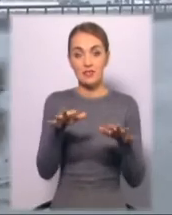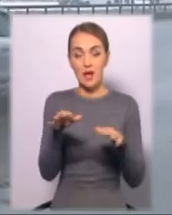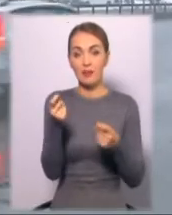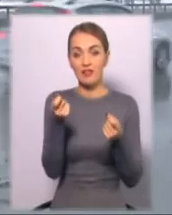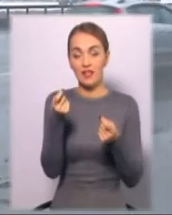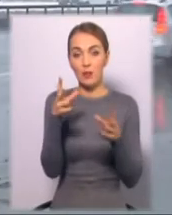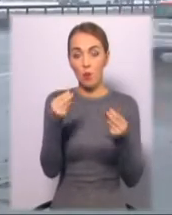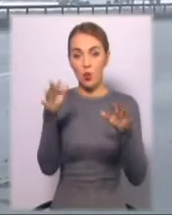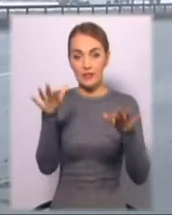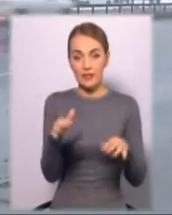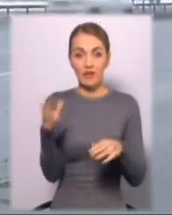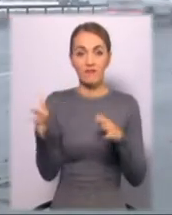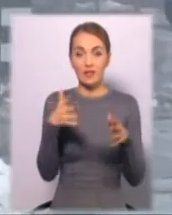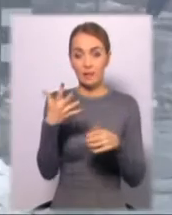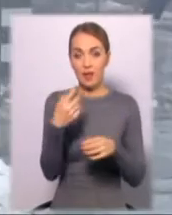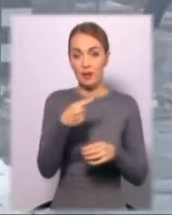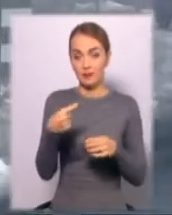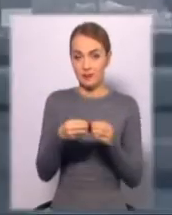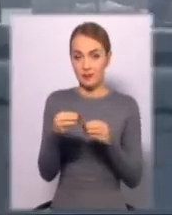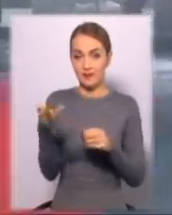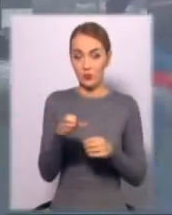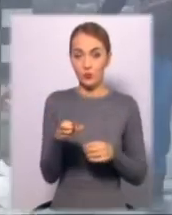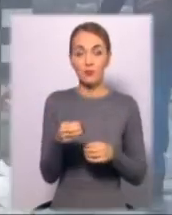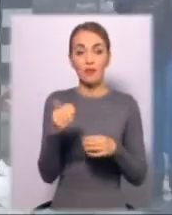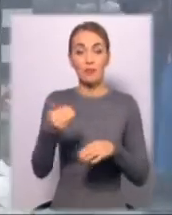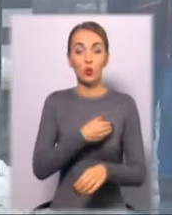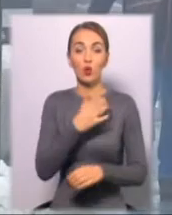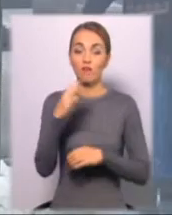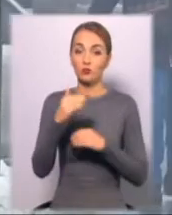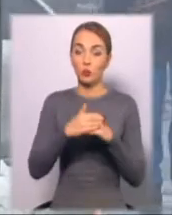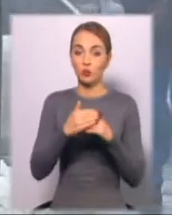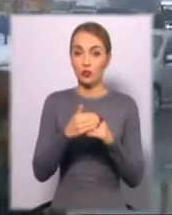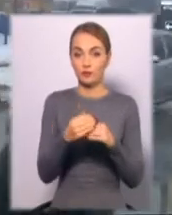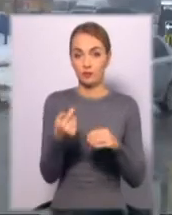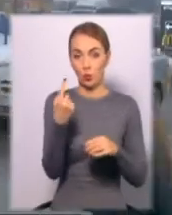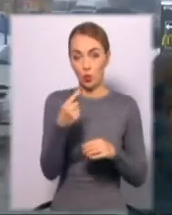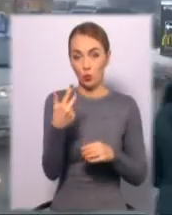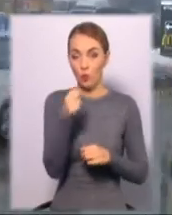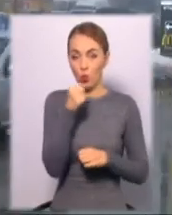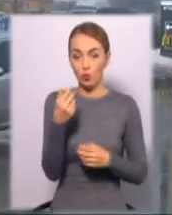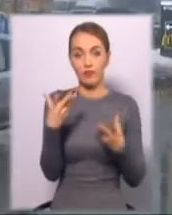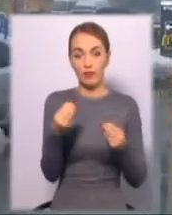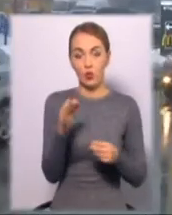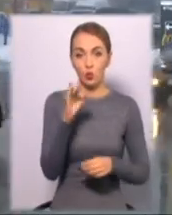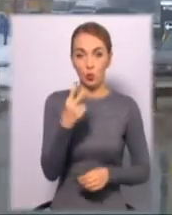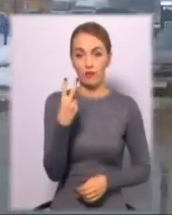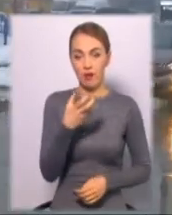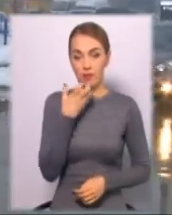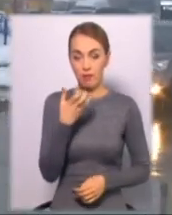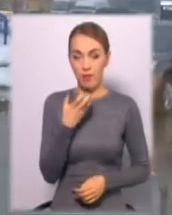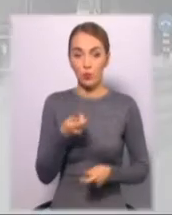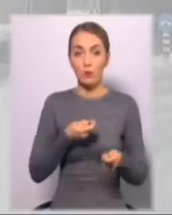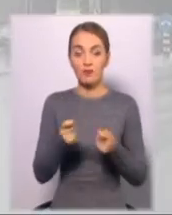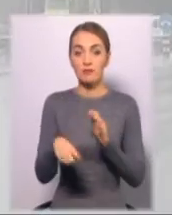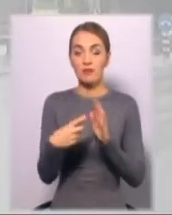вітер 5-10 метрів за секунду. Температура вночі близько 1-3 морозу, в день 0-2 тепла. Управління з